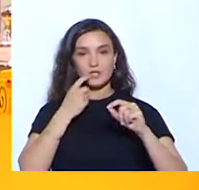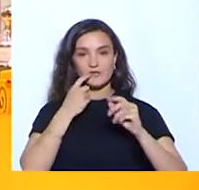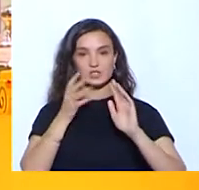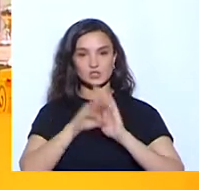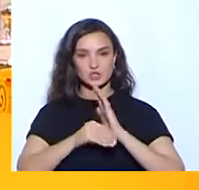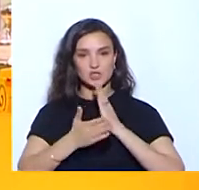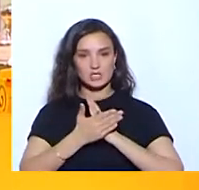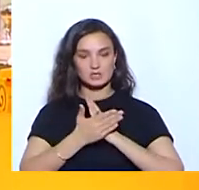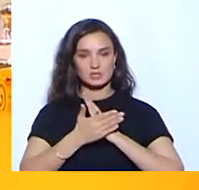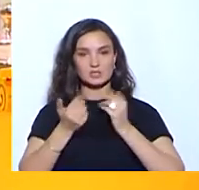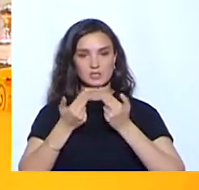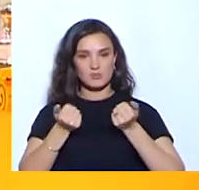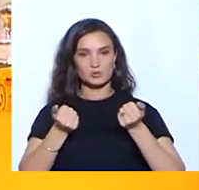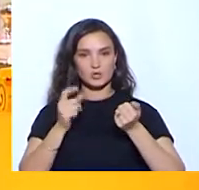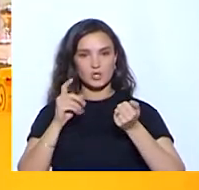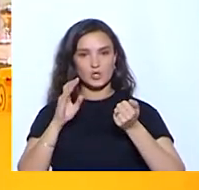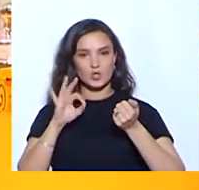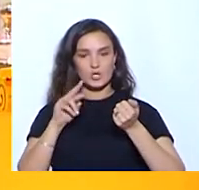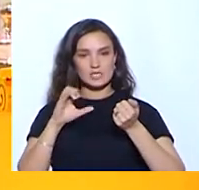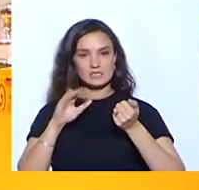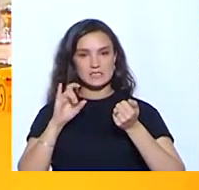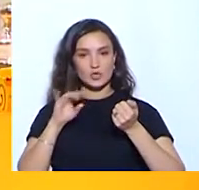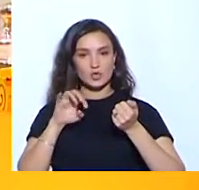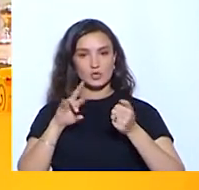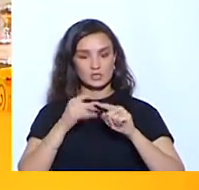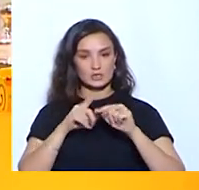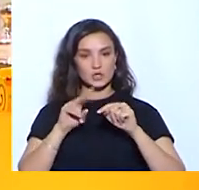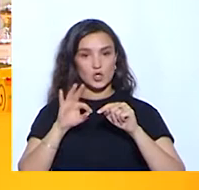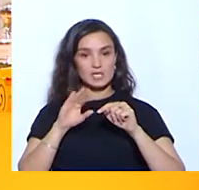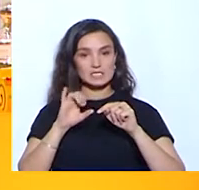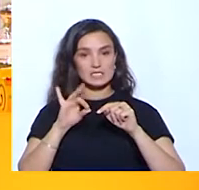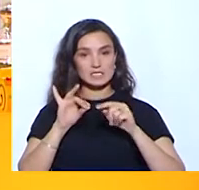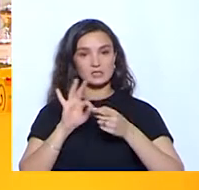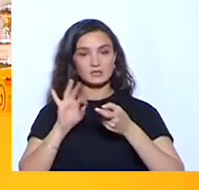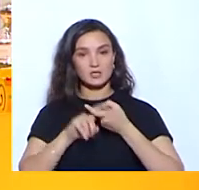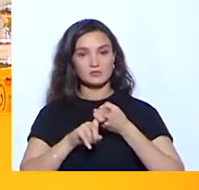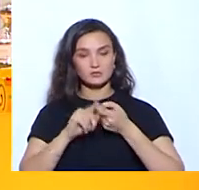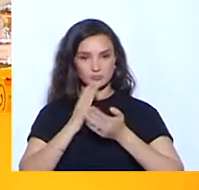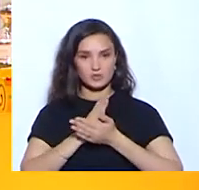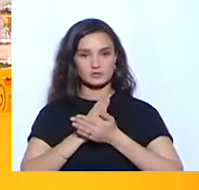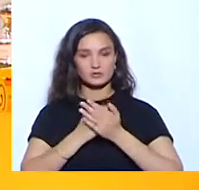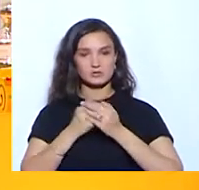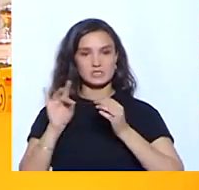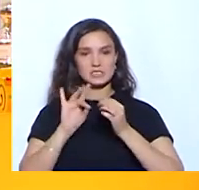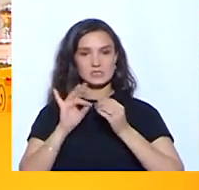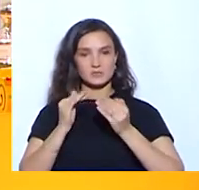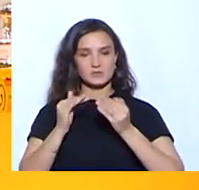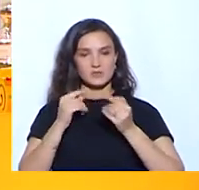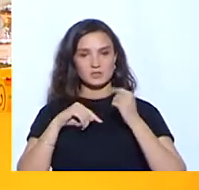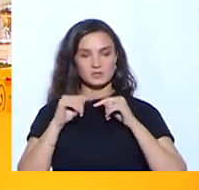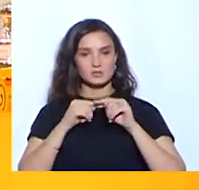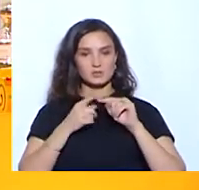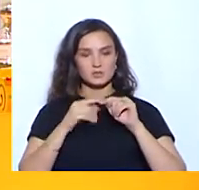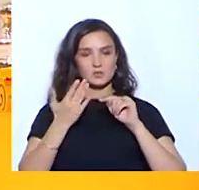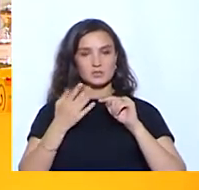კვერცხში არის რა თქმა უნდა ქოლესტეროლი და ქოლესტერინთან დაკავშირებული არის ცხიმოვანი მჟავებიც,